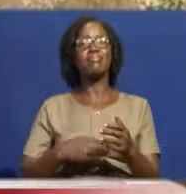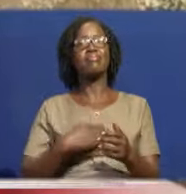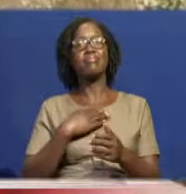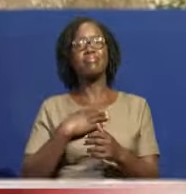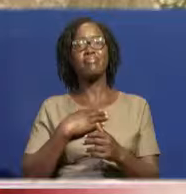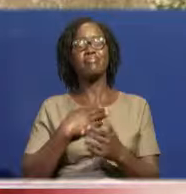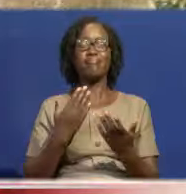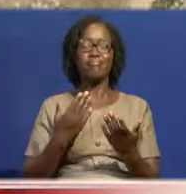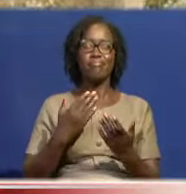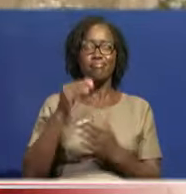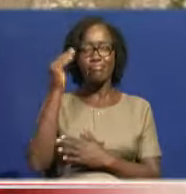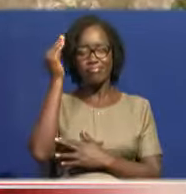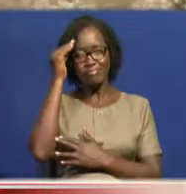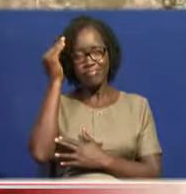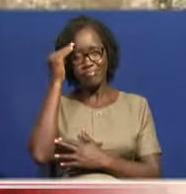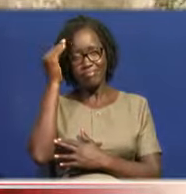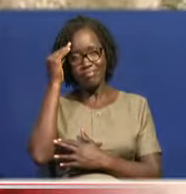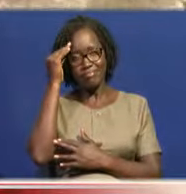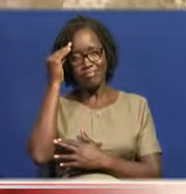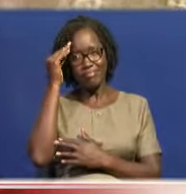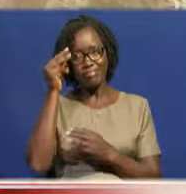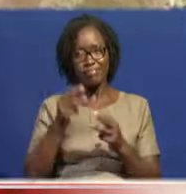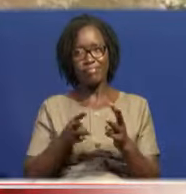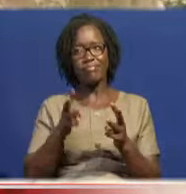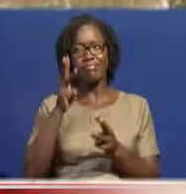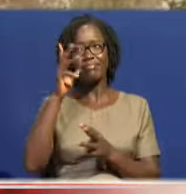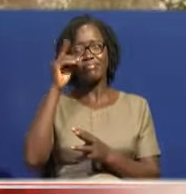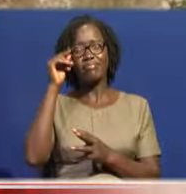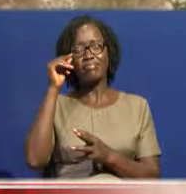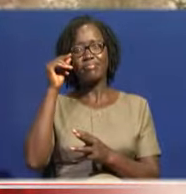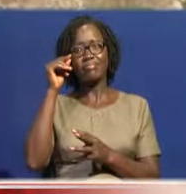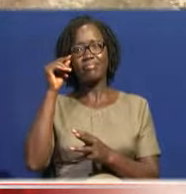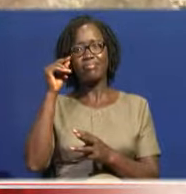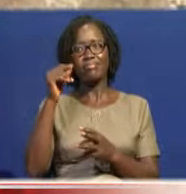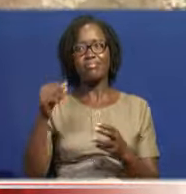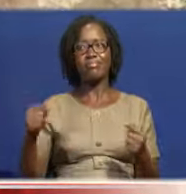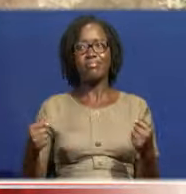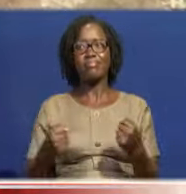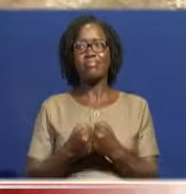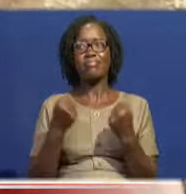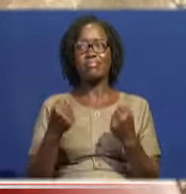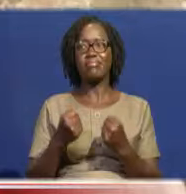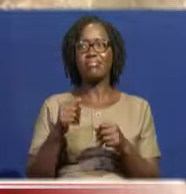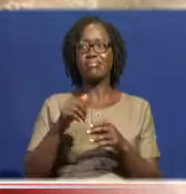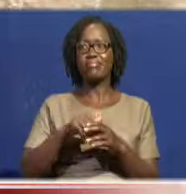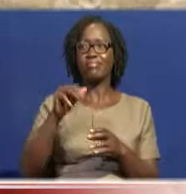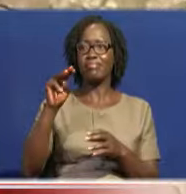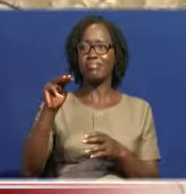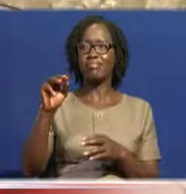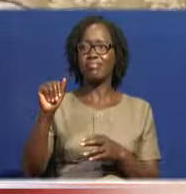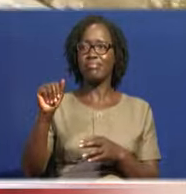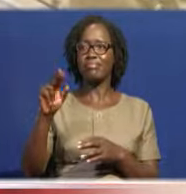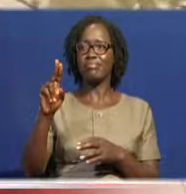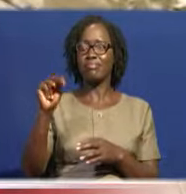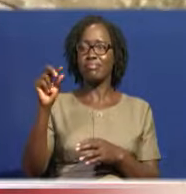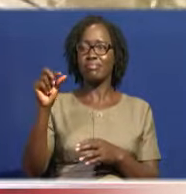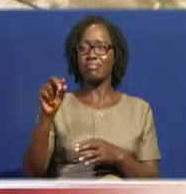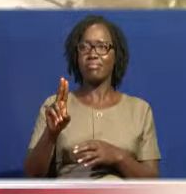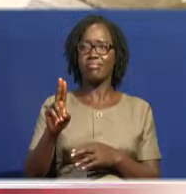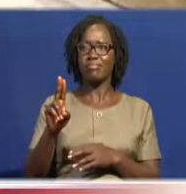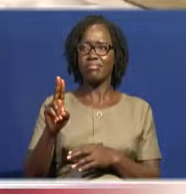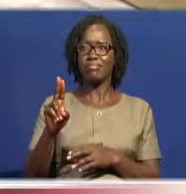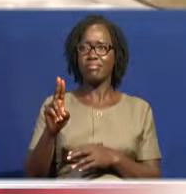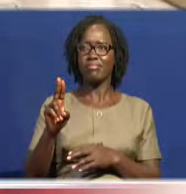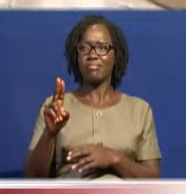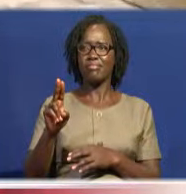shule. Saa onowa wetu kienda Mombasa tukapata ajali pale Maungu. Pale